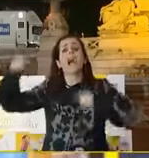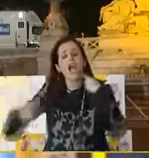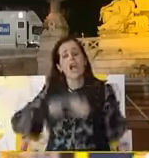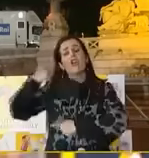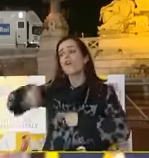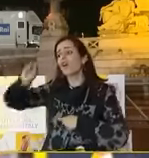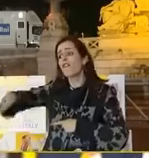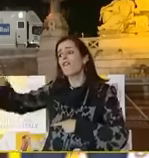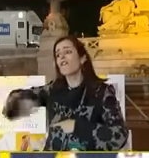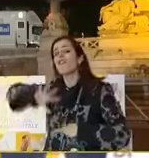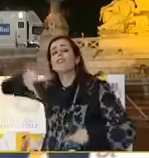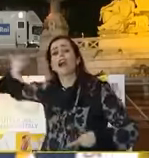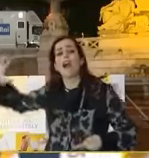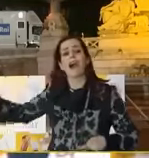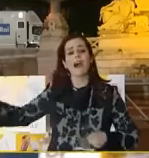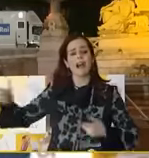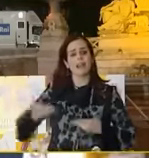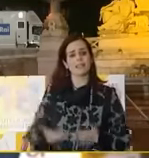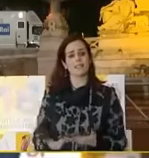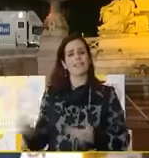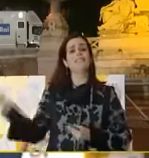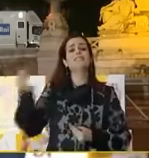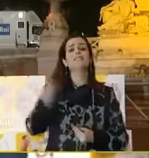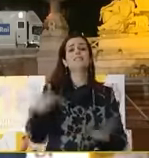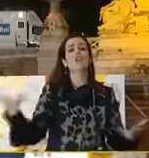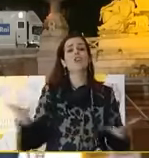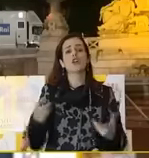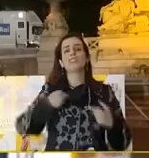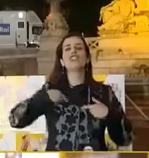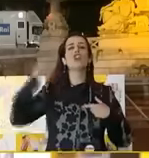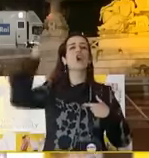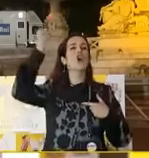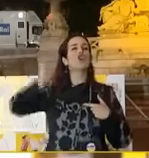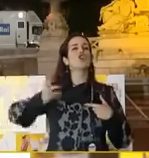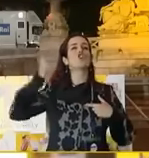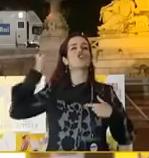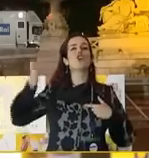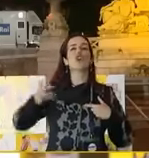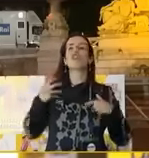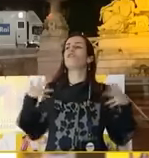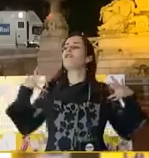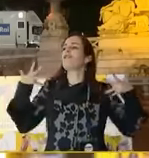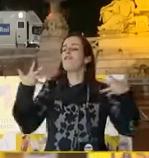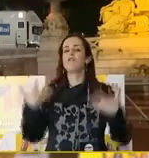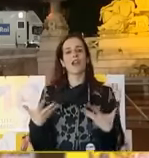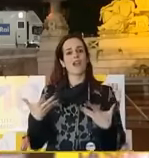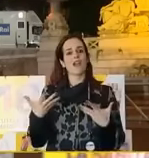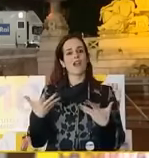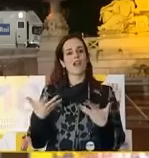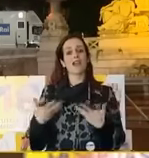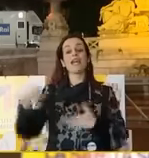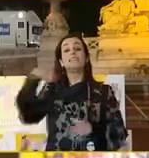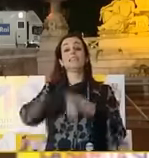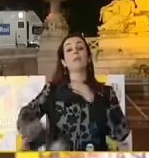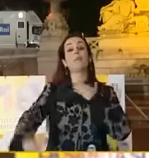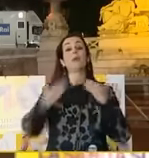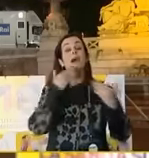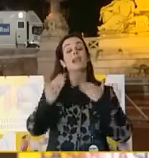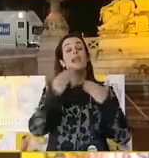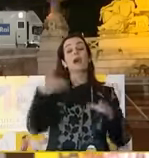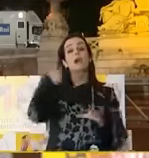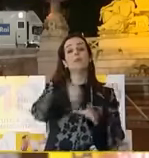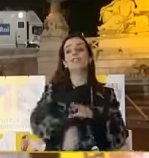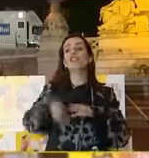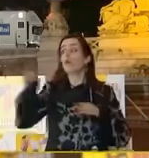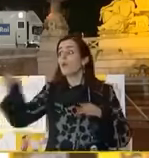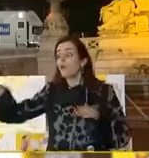personalmente fiera, orgogliosa di entrare in Parlamento e di fare il discorso per la decadenza di Berlusconi. Mo tu ti